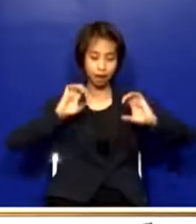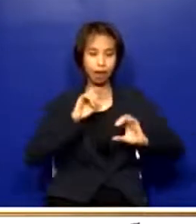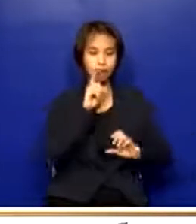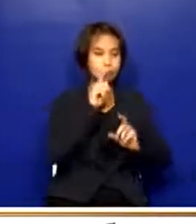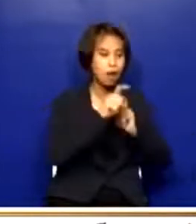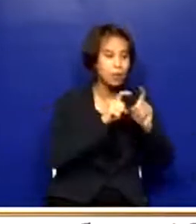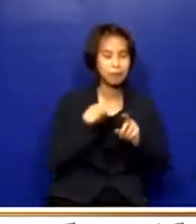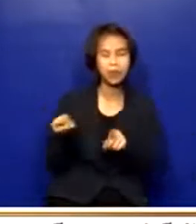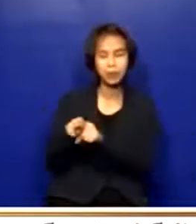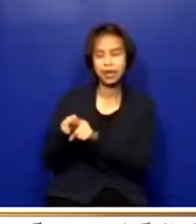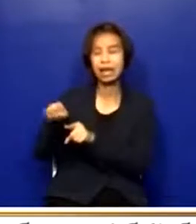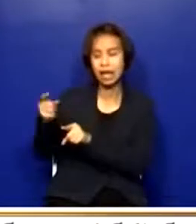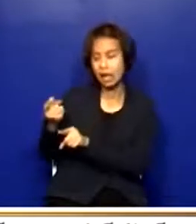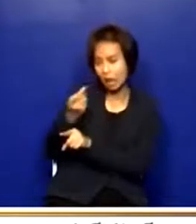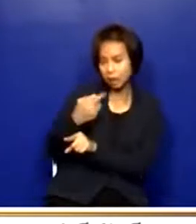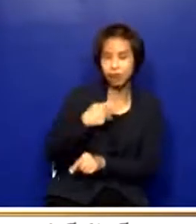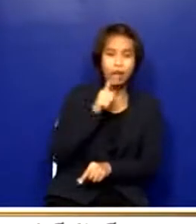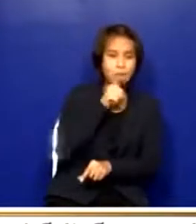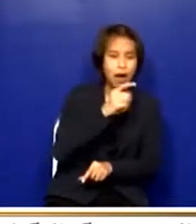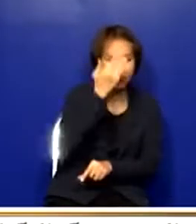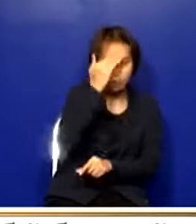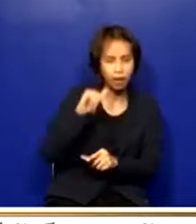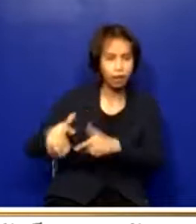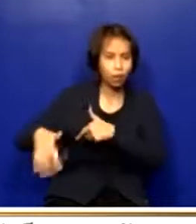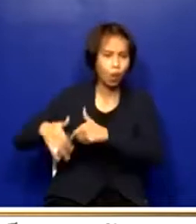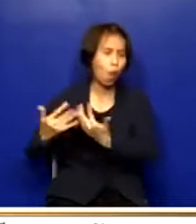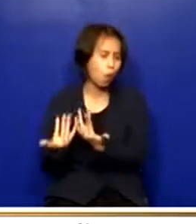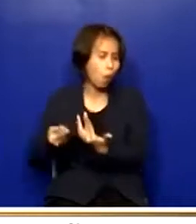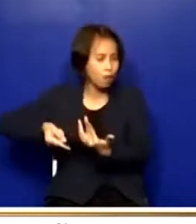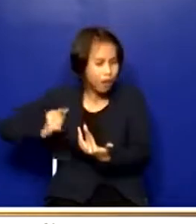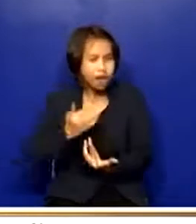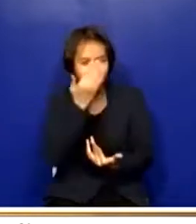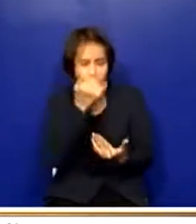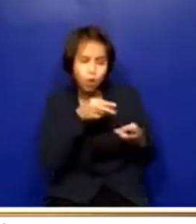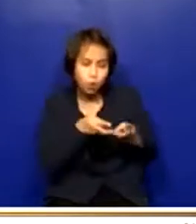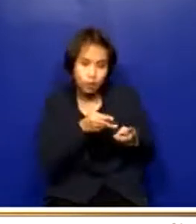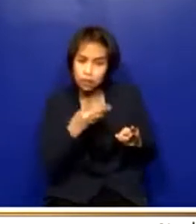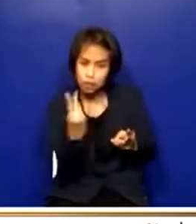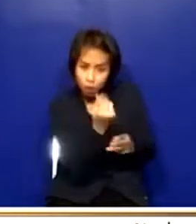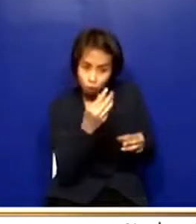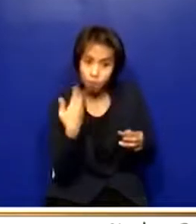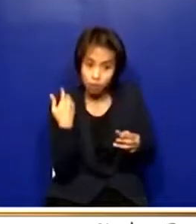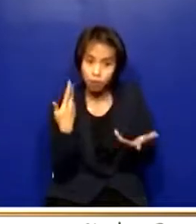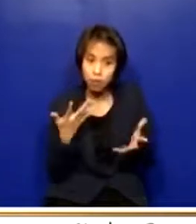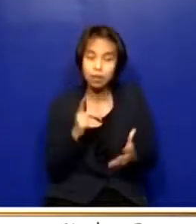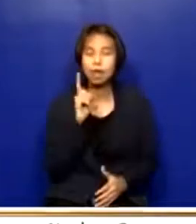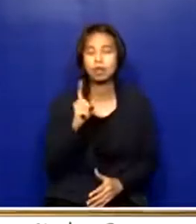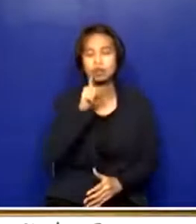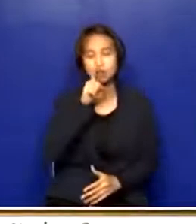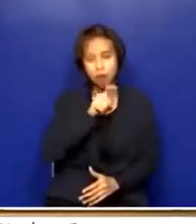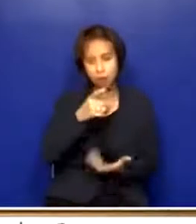พอ